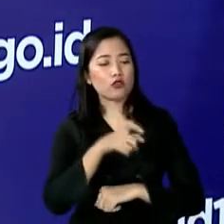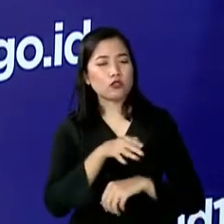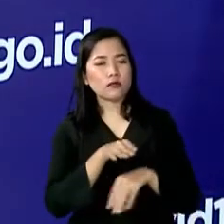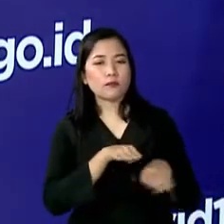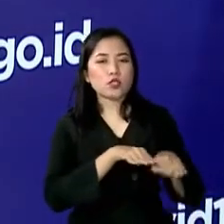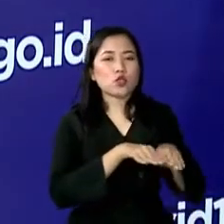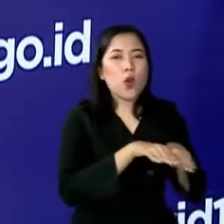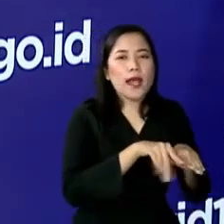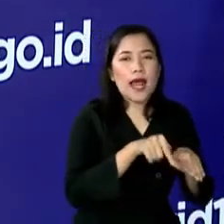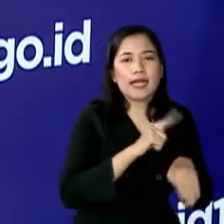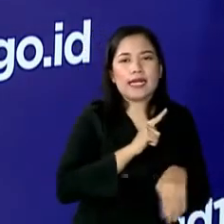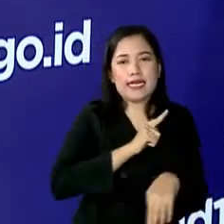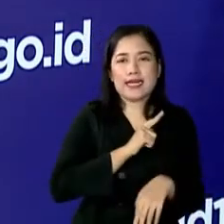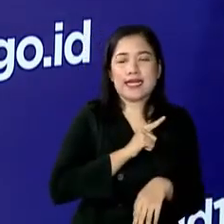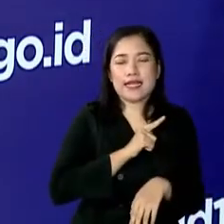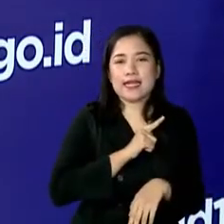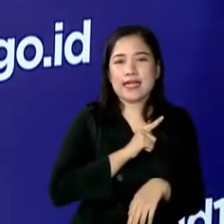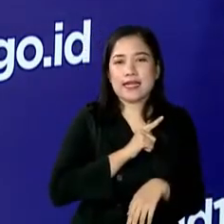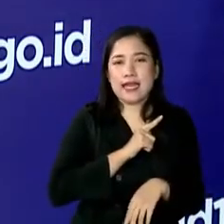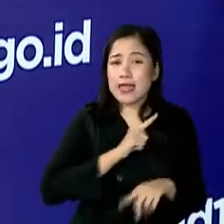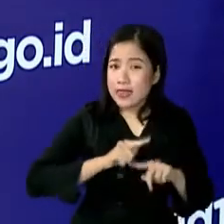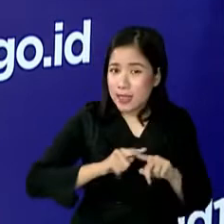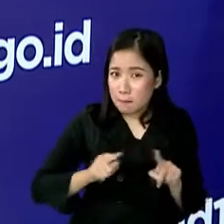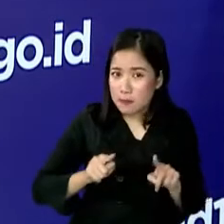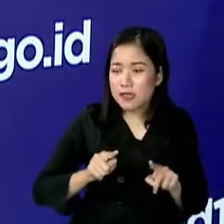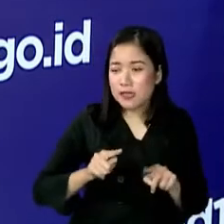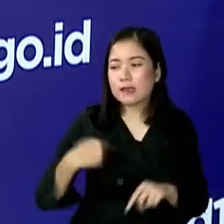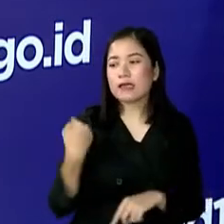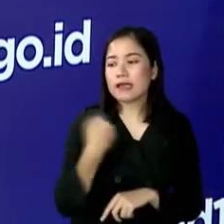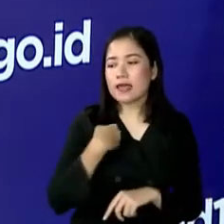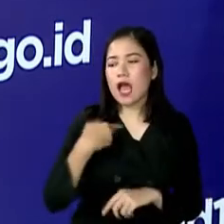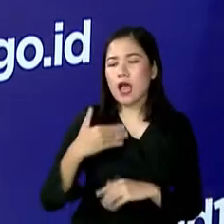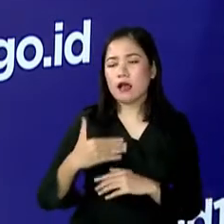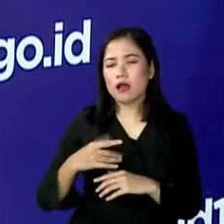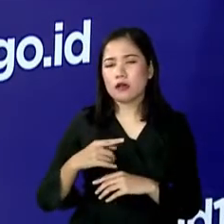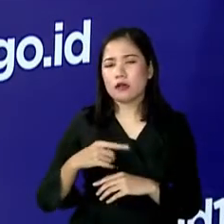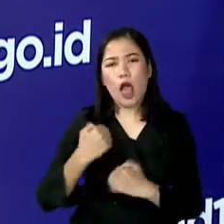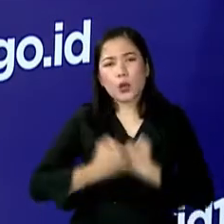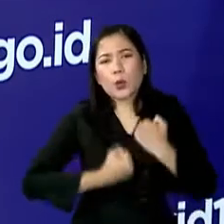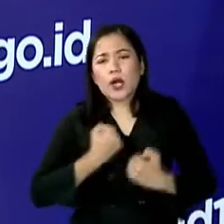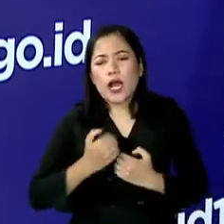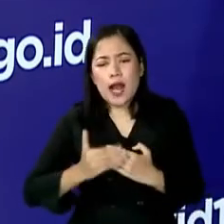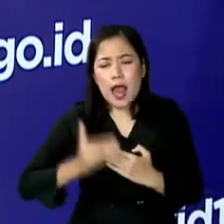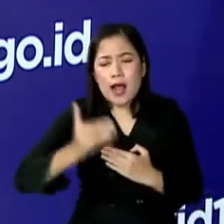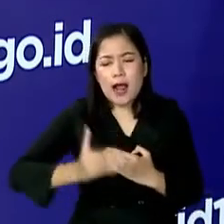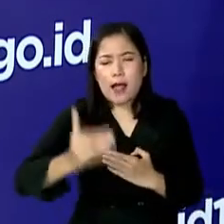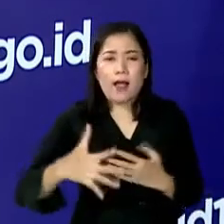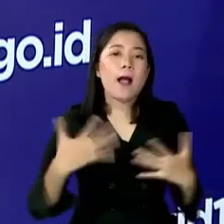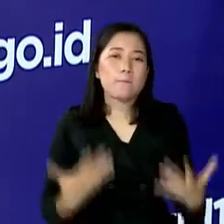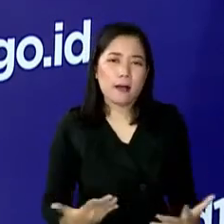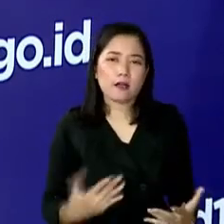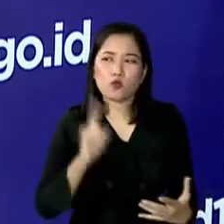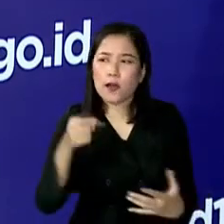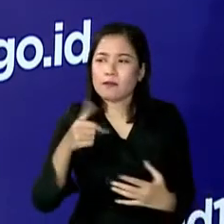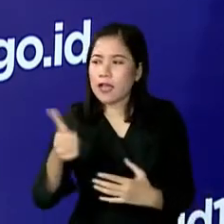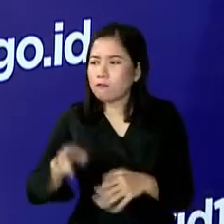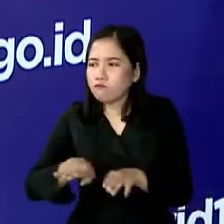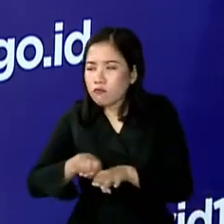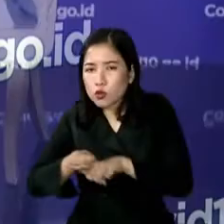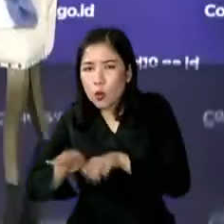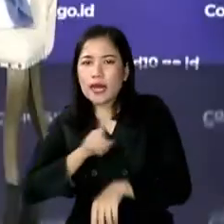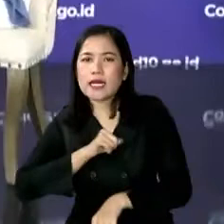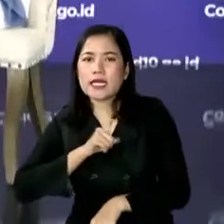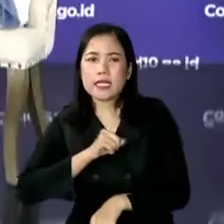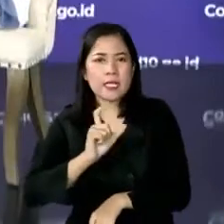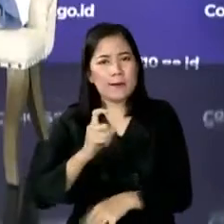hidup bersama Cafe 19 ini tapi bagaimana langkah-langkah yang harus kita lakukan supaya bisa menyesuaikan diri itu dog Iya